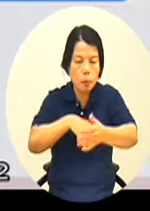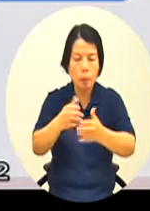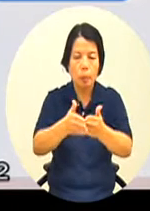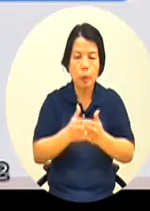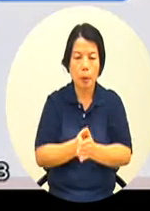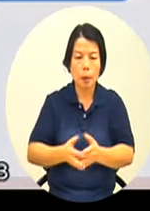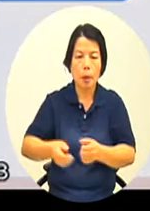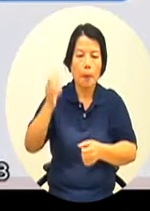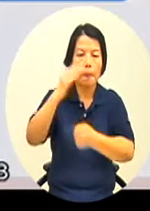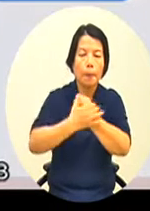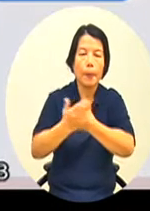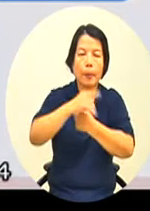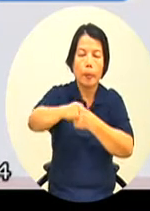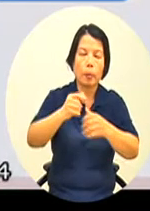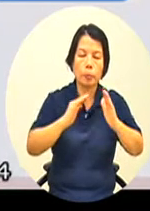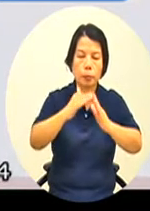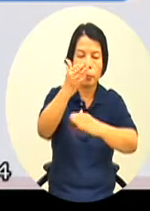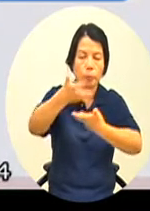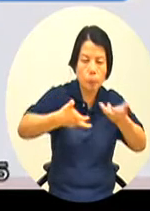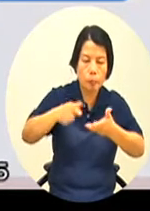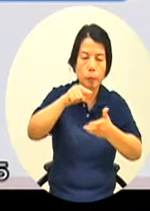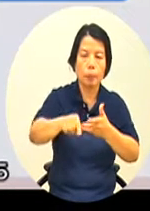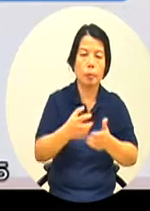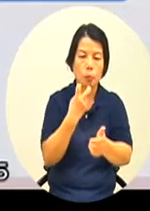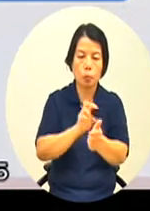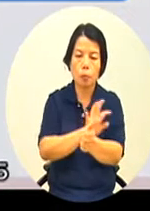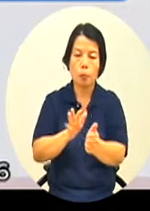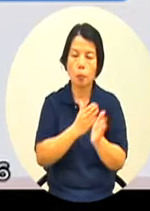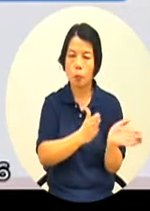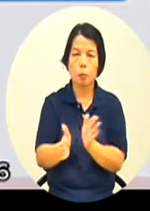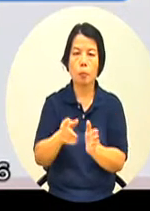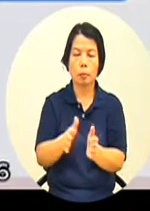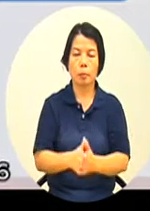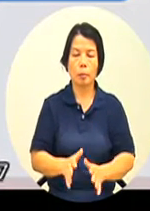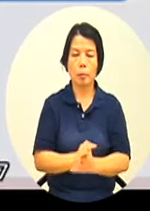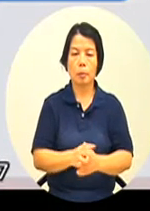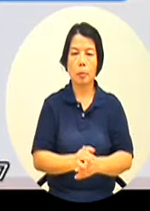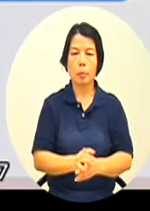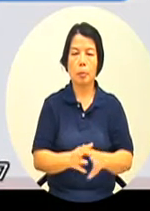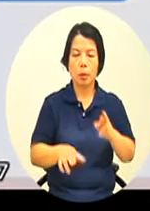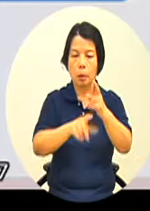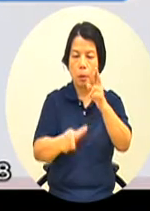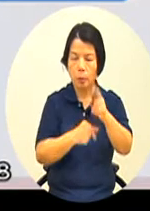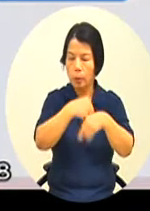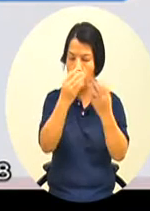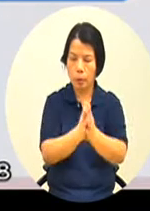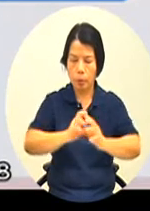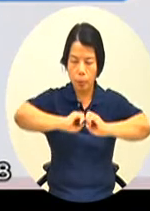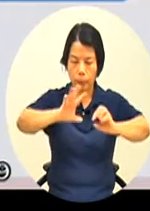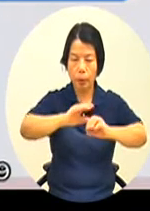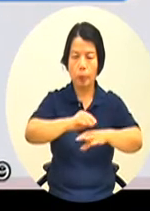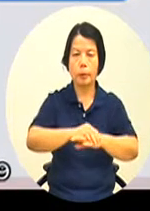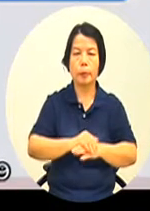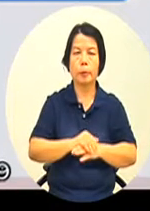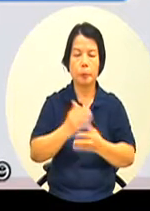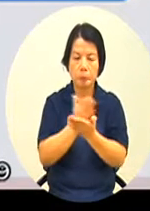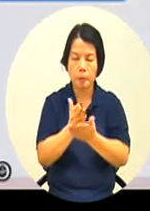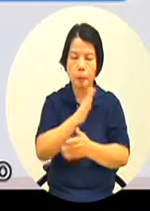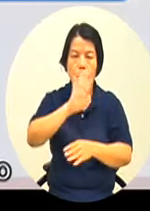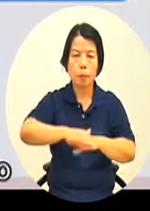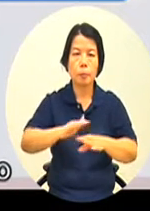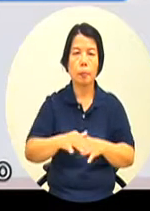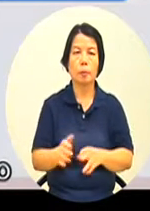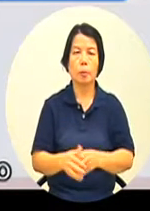市政的管理，预计今年12月可以进行期末报告的审查。那在鼓励博硕